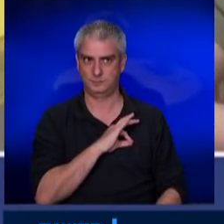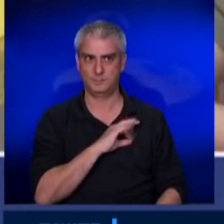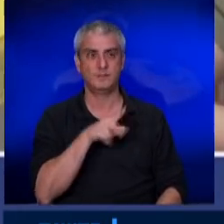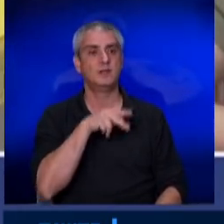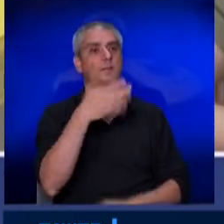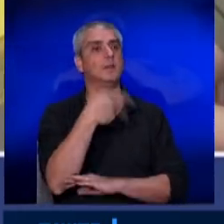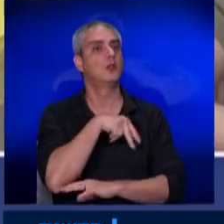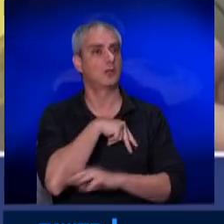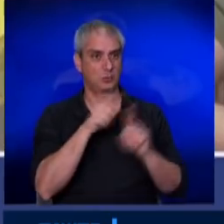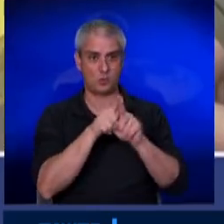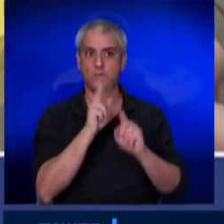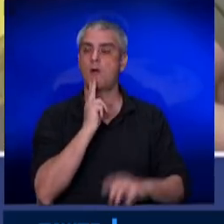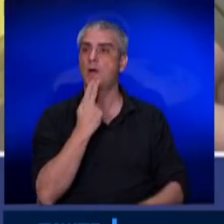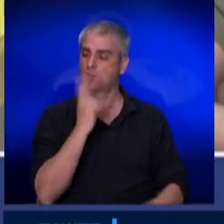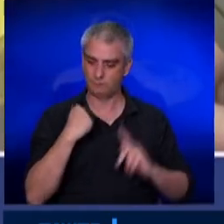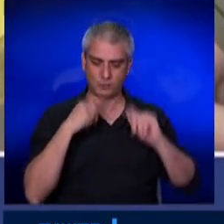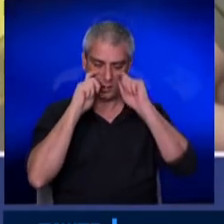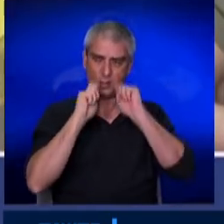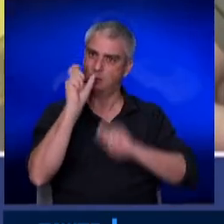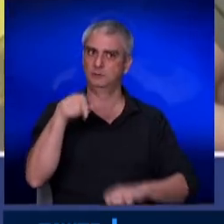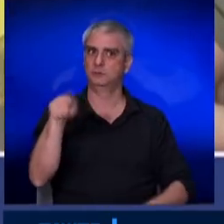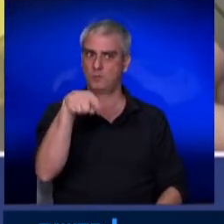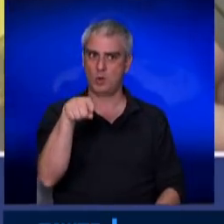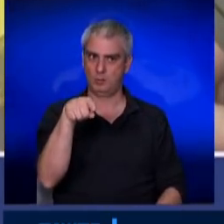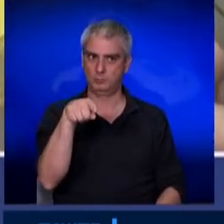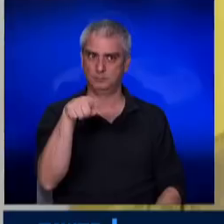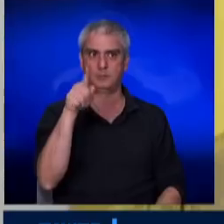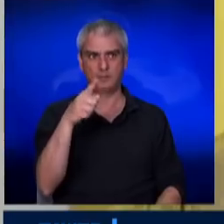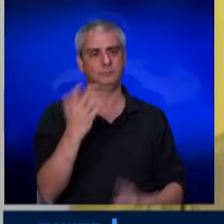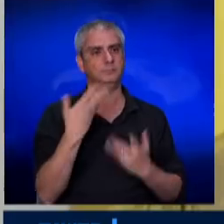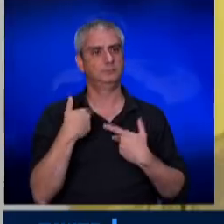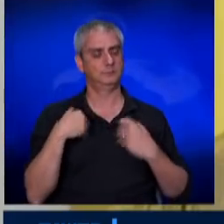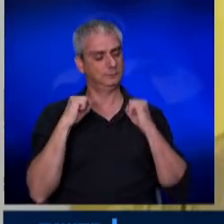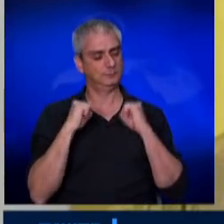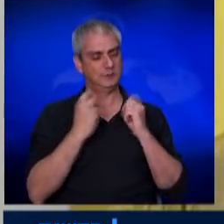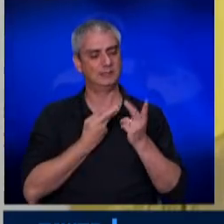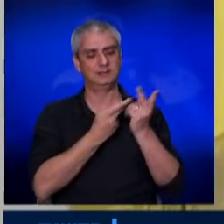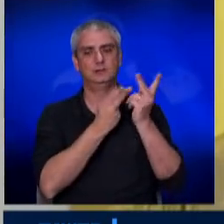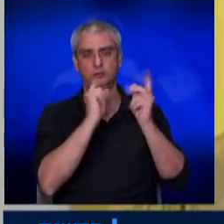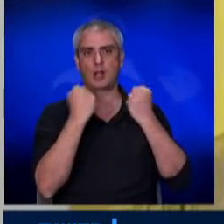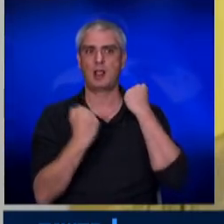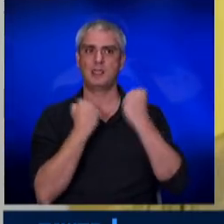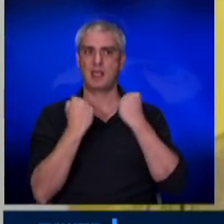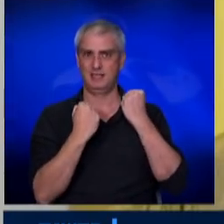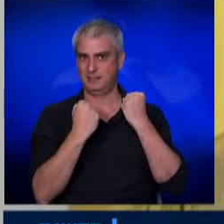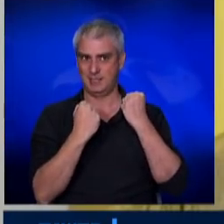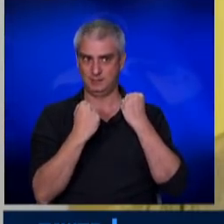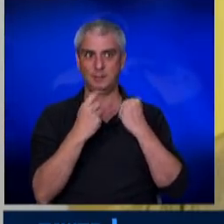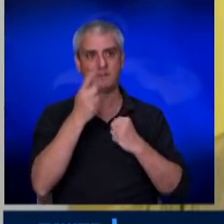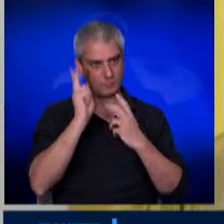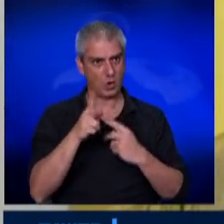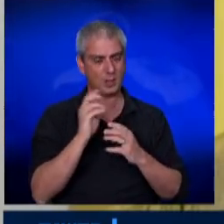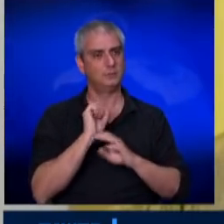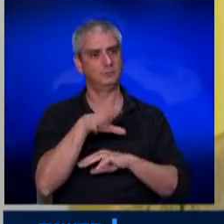Responsible states like the state of Qatar are reliable and solid exporters of energy resources and they can make